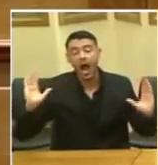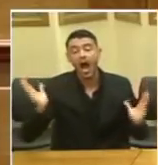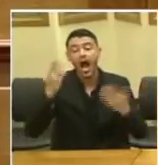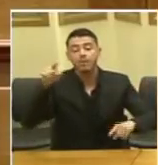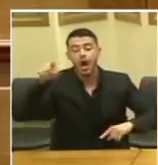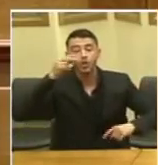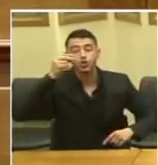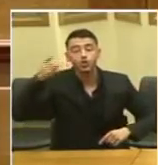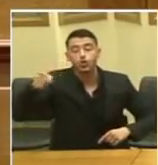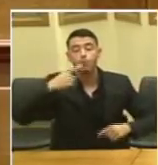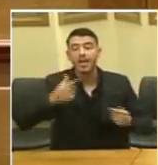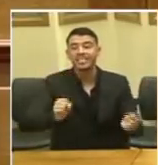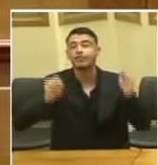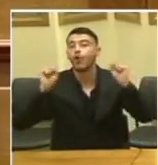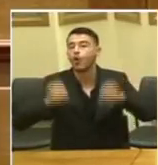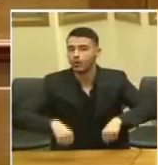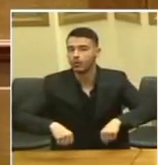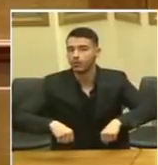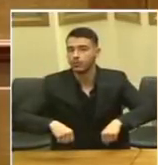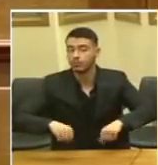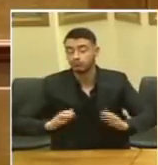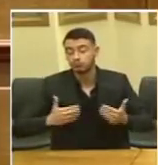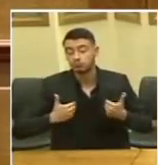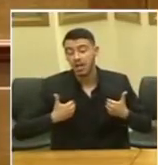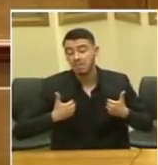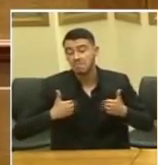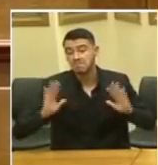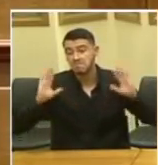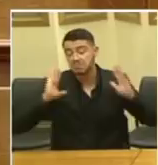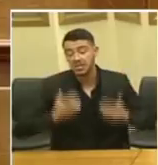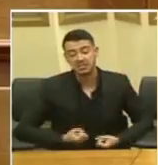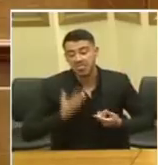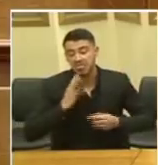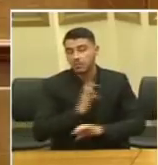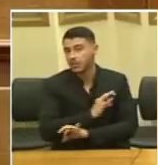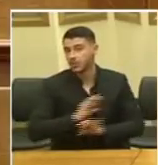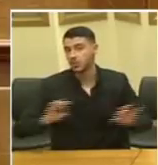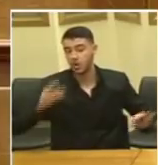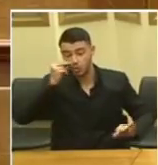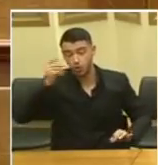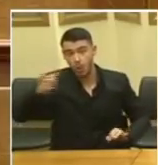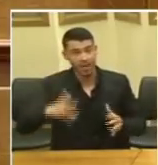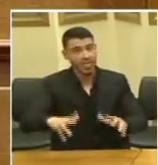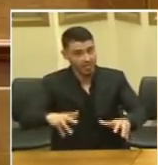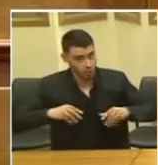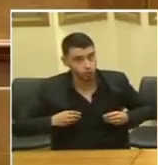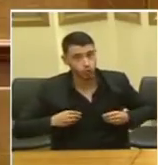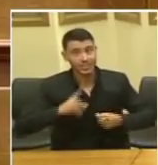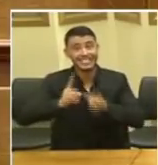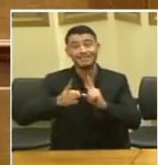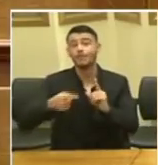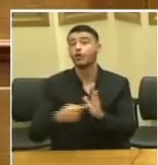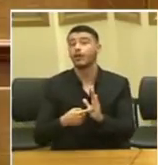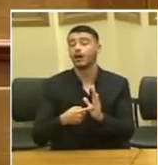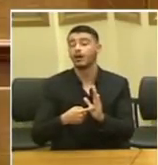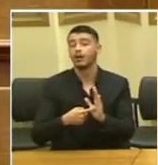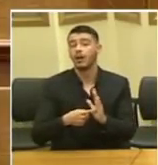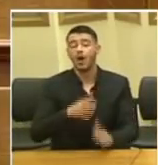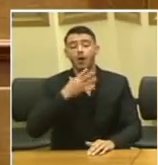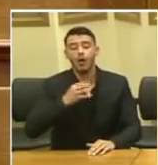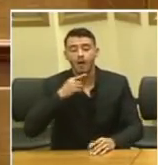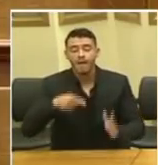πλευρά, πράγμα που εμείς αμφισβητούμε και αμφισβητούμε διότι η συγκεκριμένη